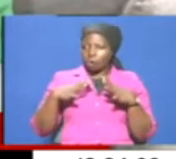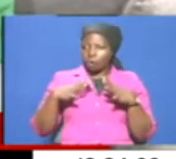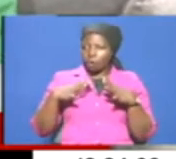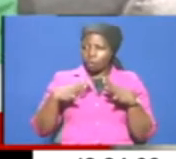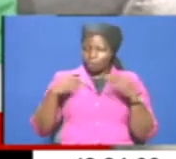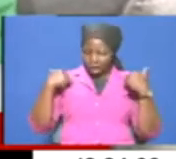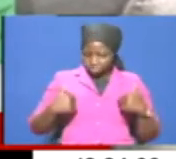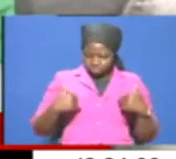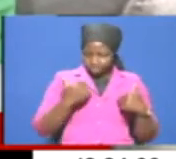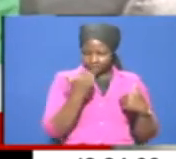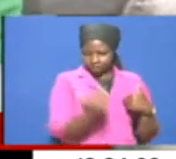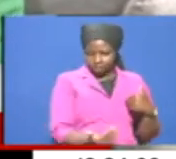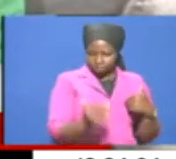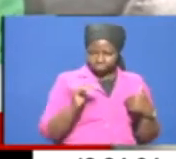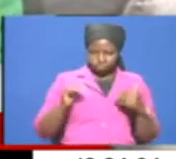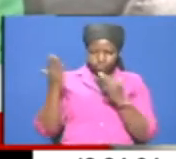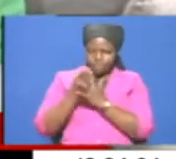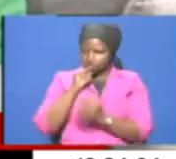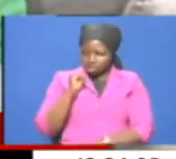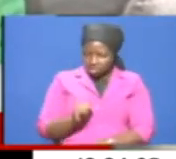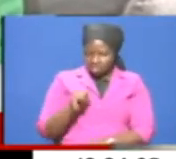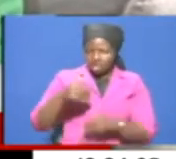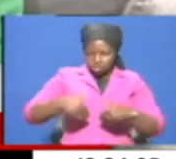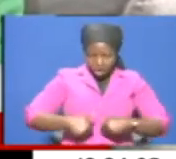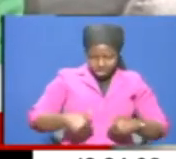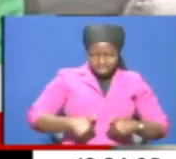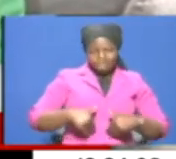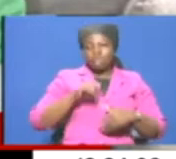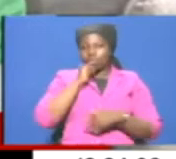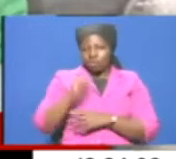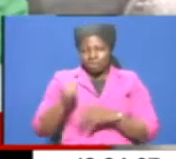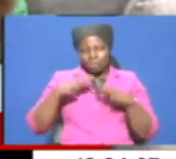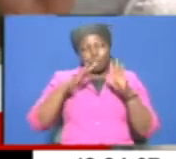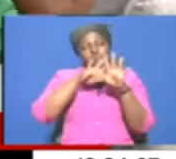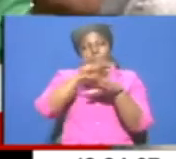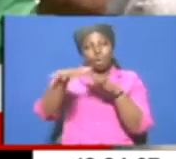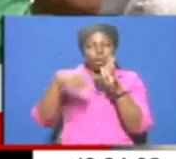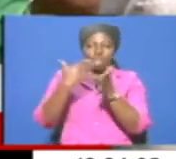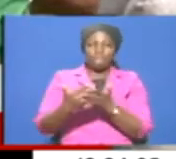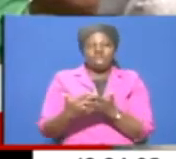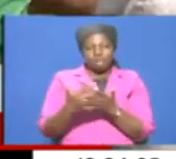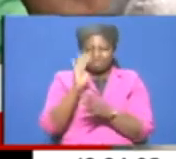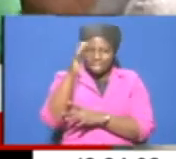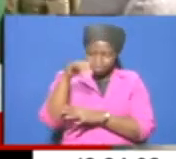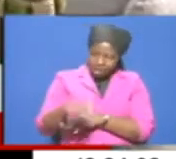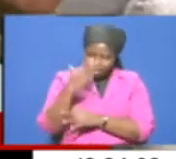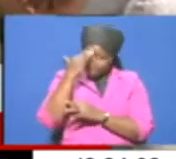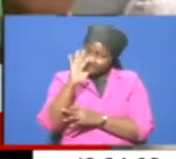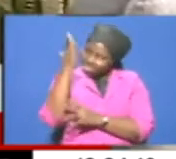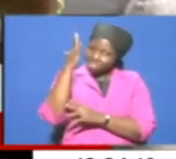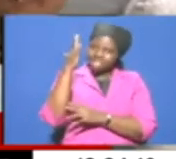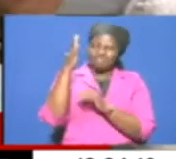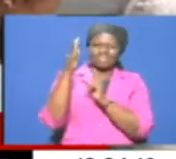mtoto, mtu wa makamu, youth wale wamezeeka. Kwa vile Ben, mti ni mti tu. Ndio.